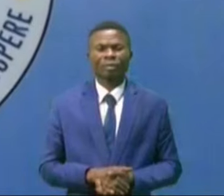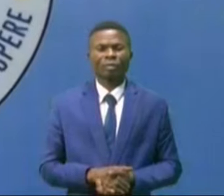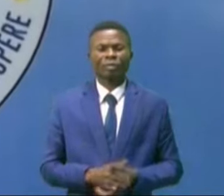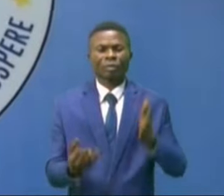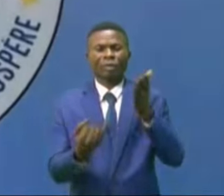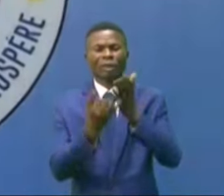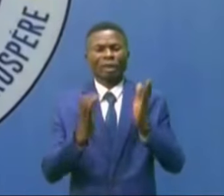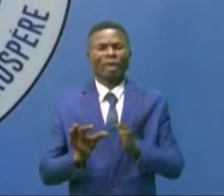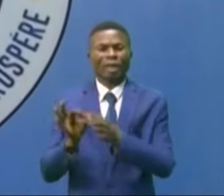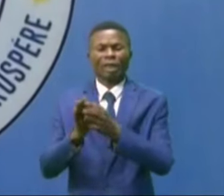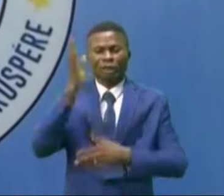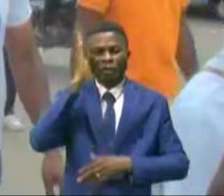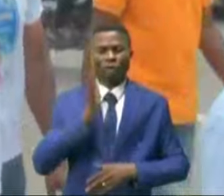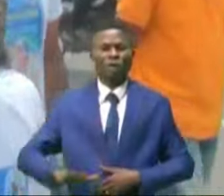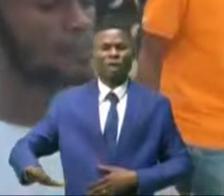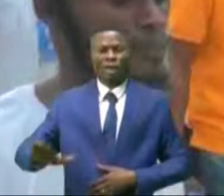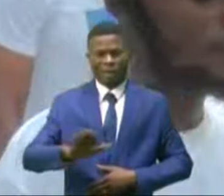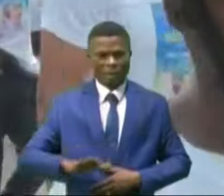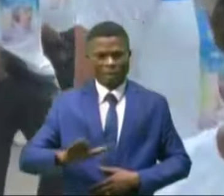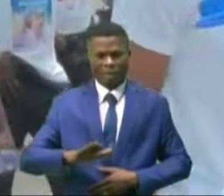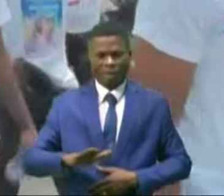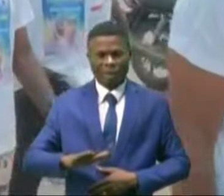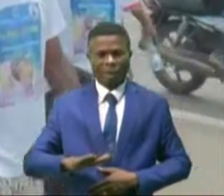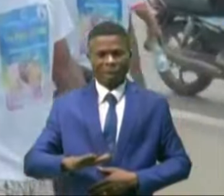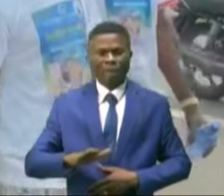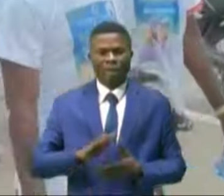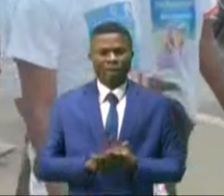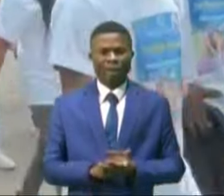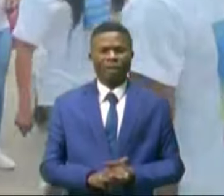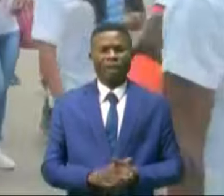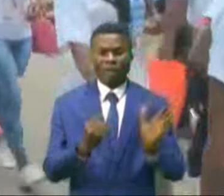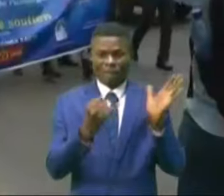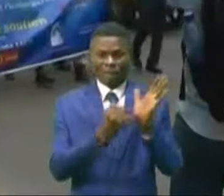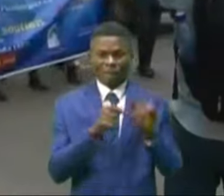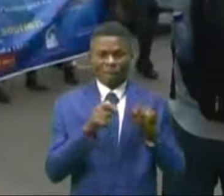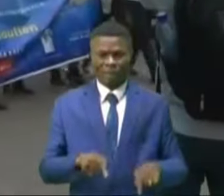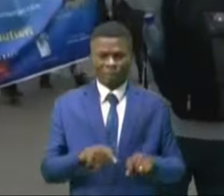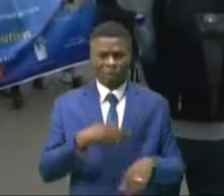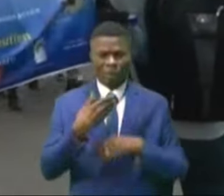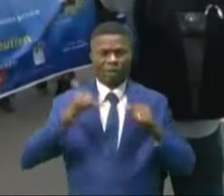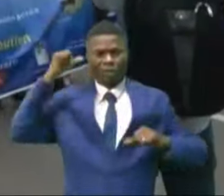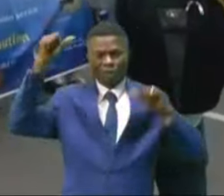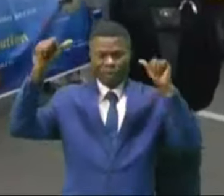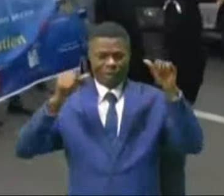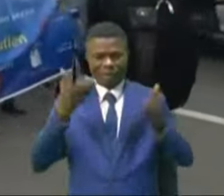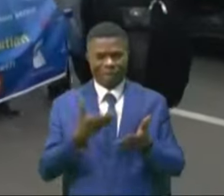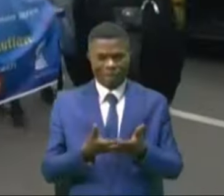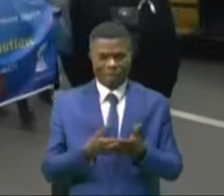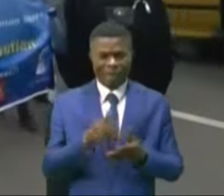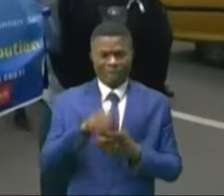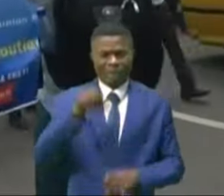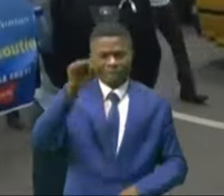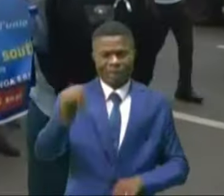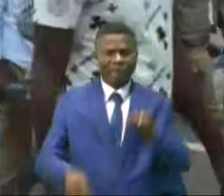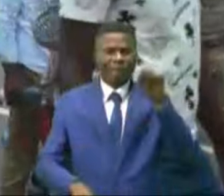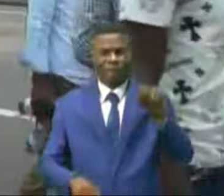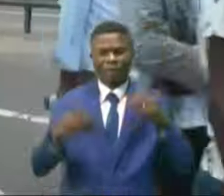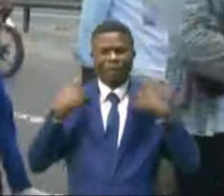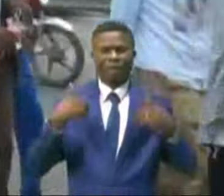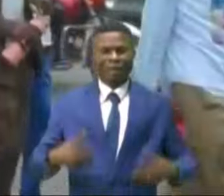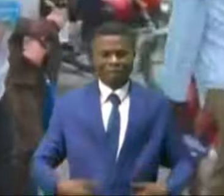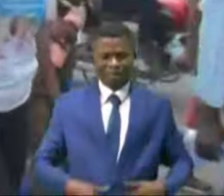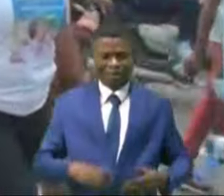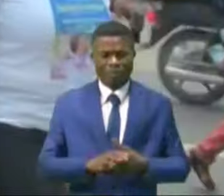ingénieurs de l'Union sacrée de la Nation s'est prêtée ce week-end à un exercice physique. Au cours d'une marche de santé, ils